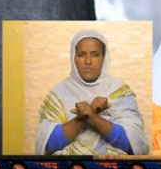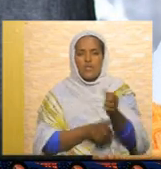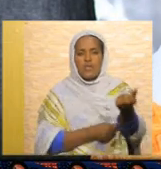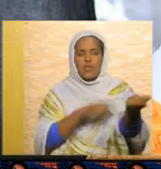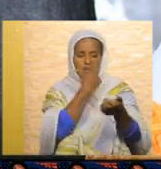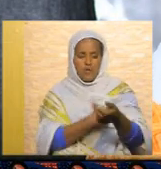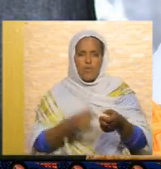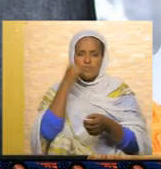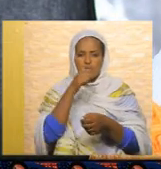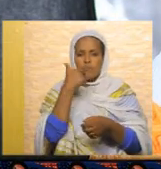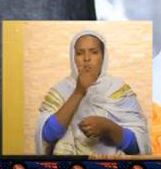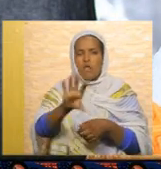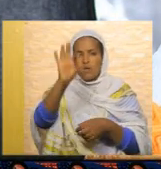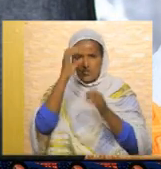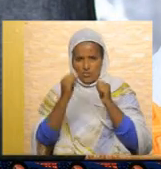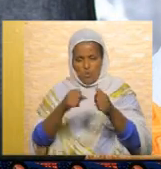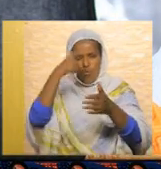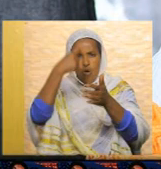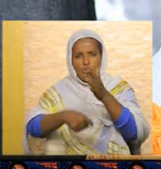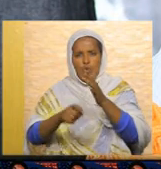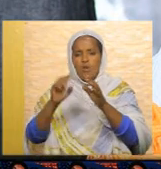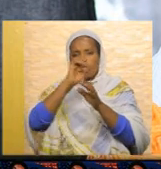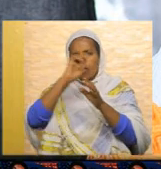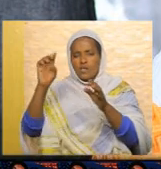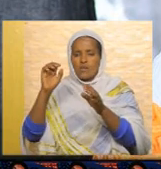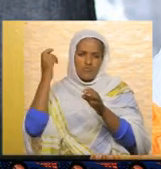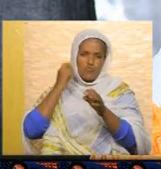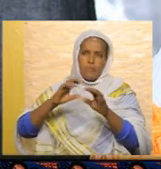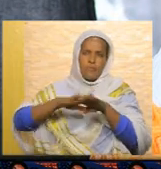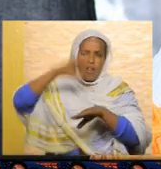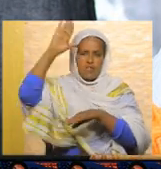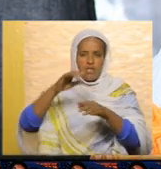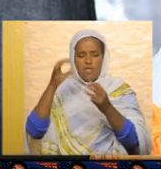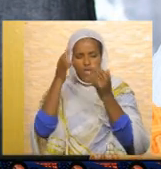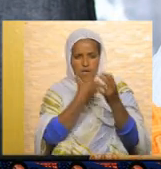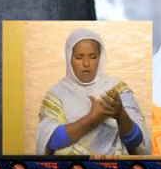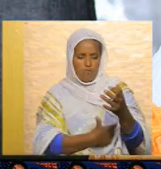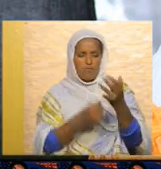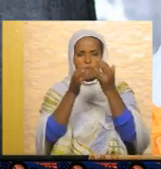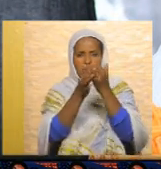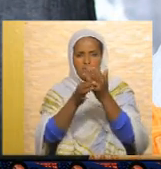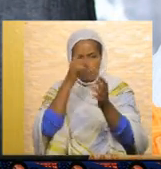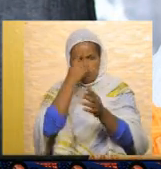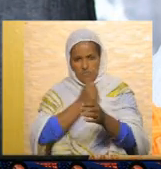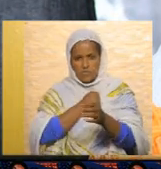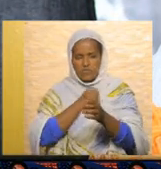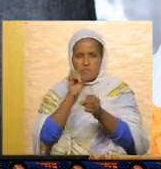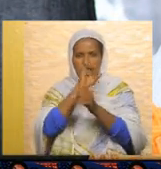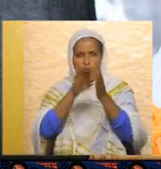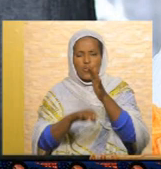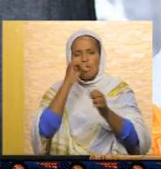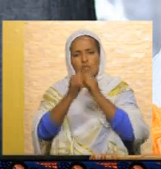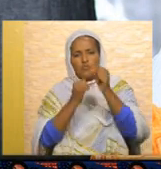ላጠቃል። ልባም ሴትን ማን ሊያገኛት ይችላል? ዋጋዋ ከቀይ እንቁ እጅግ ይበልጣል። የባሏ ልብ ይታመንባታል፣